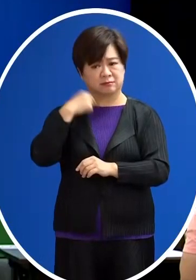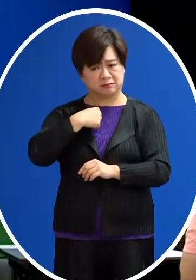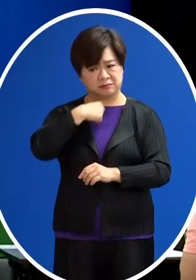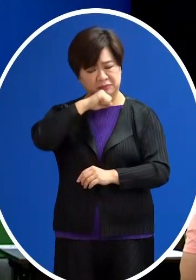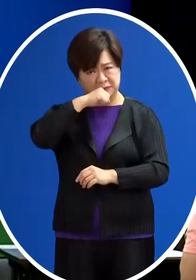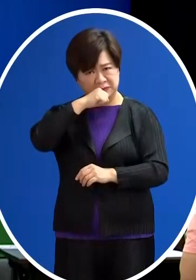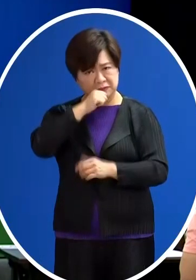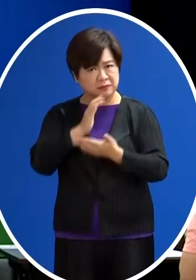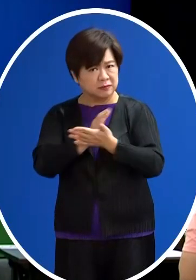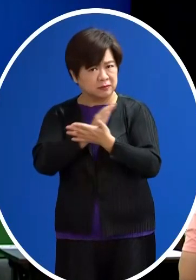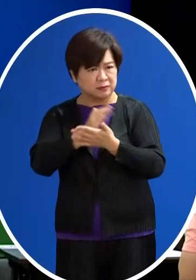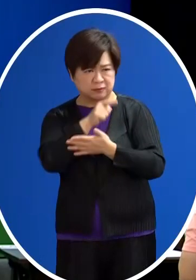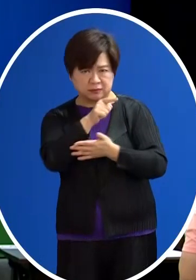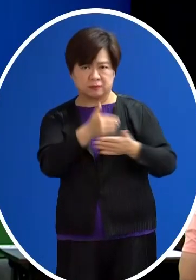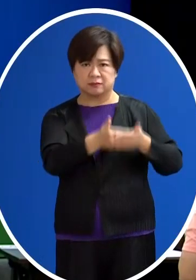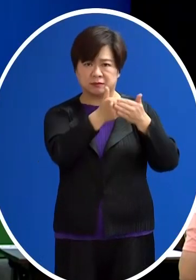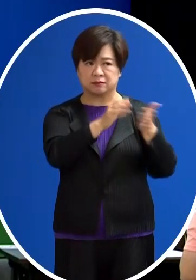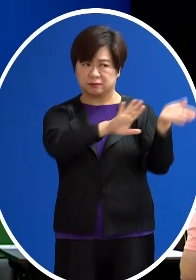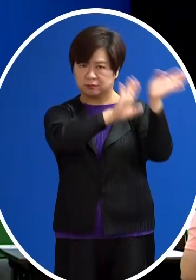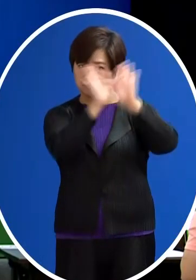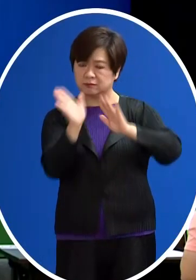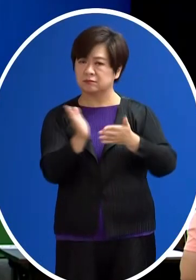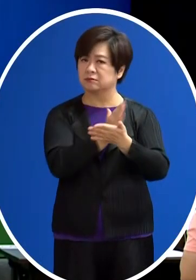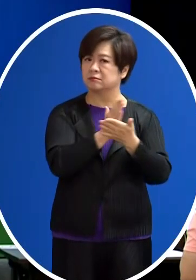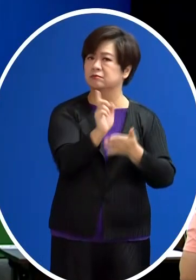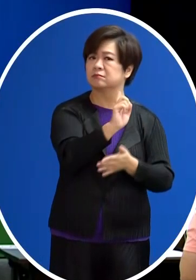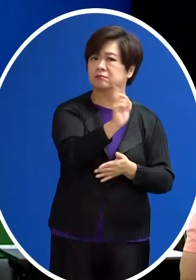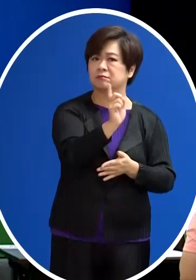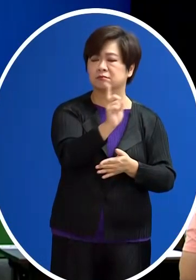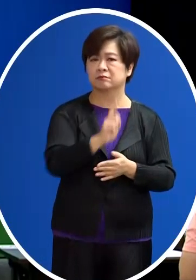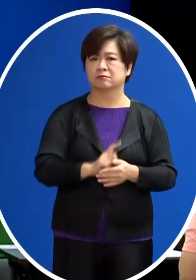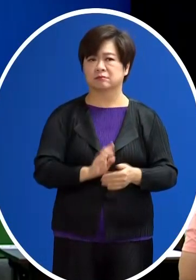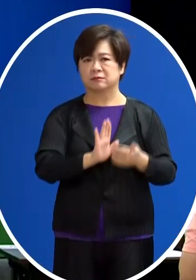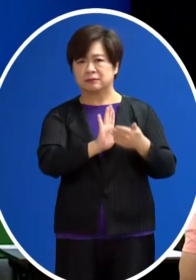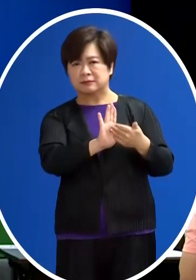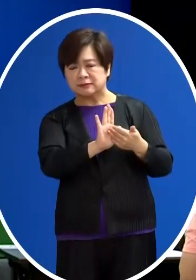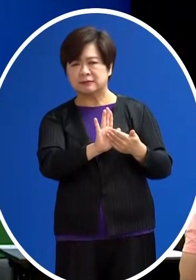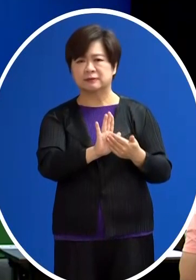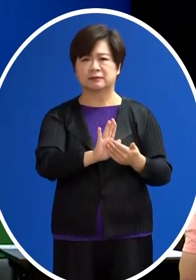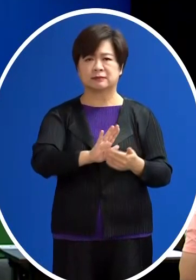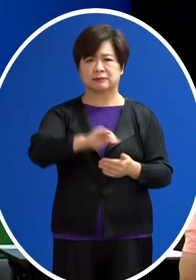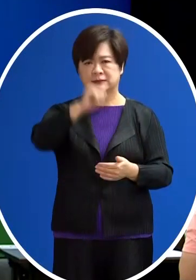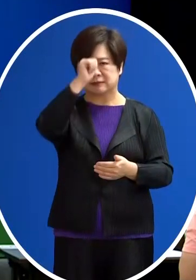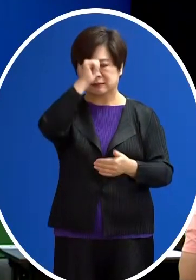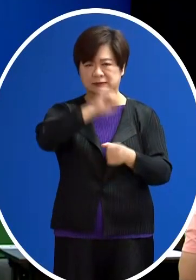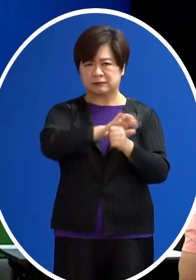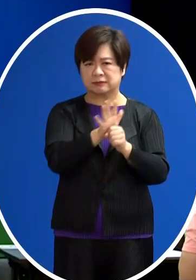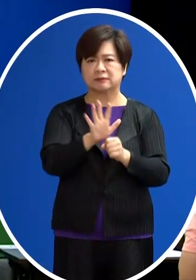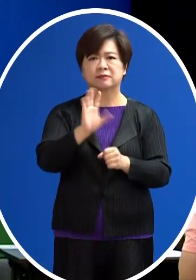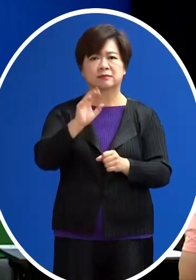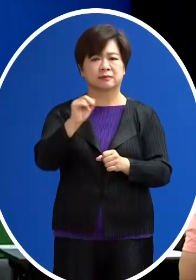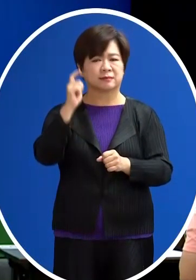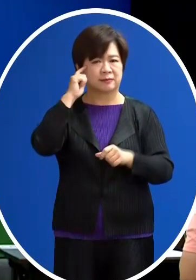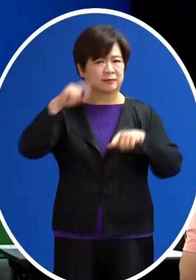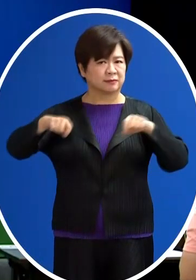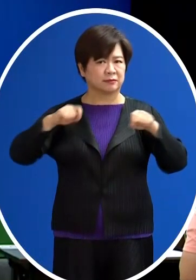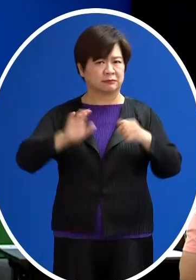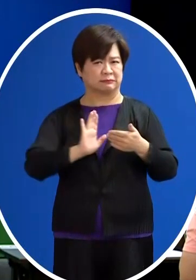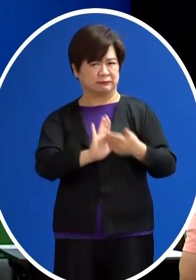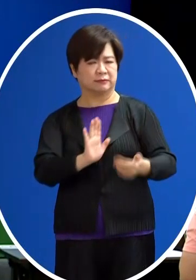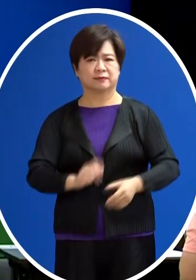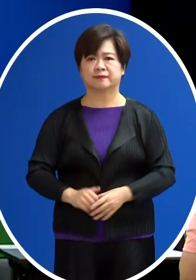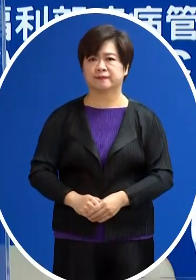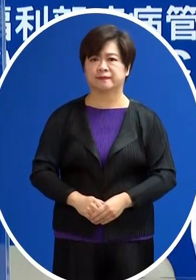如何评估观察中国大陆的现在的疫情？那我们对于围堵 Delta 疫情有没有一些新的对策？以上3题，谢谢。